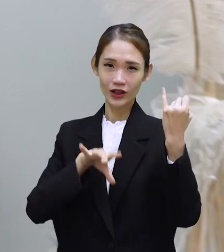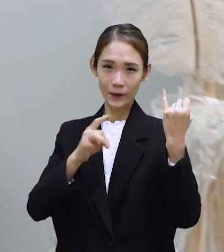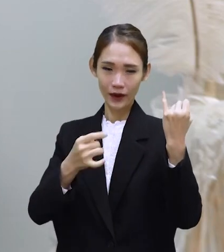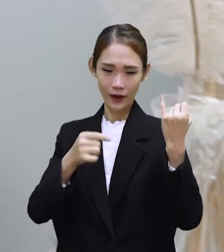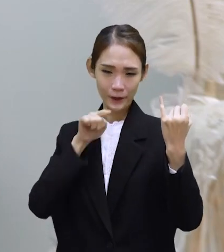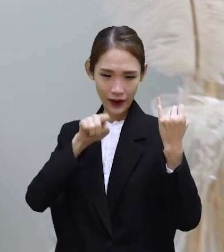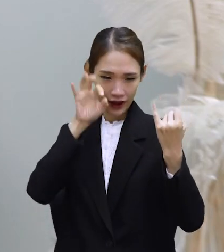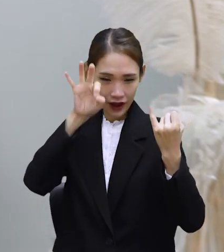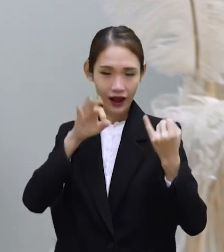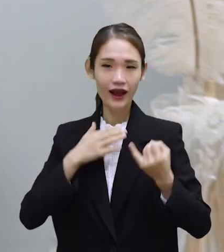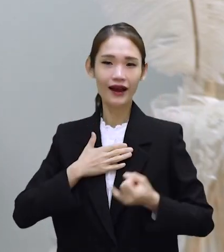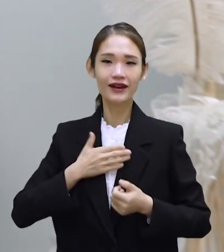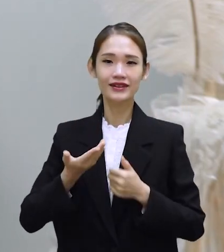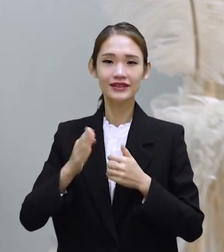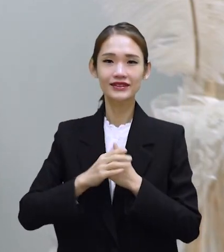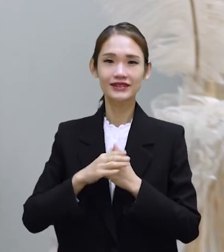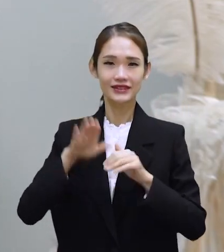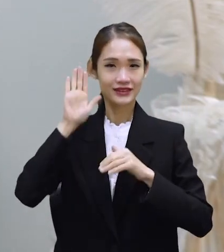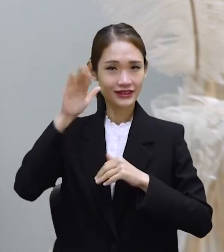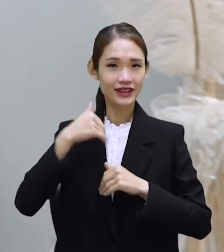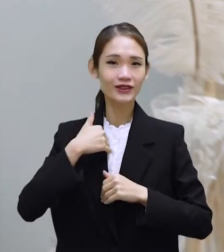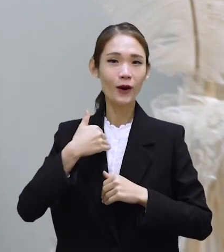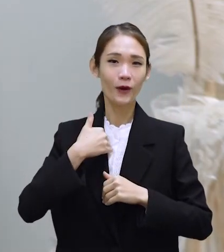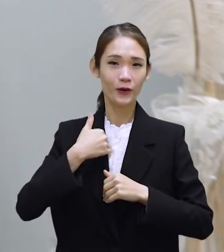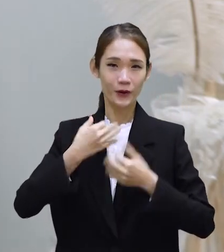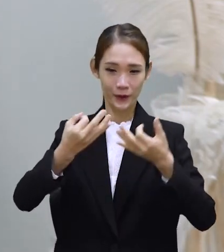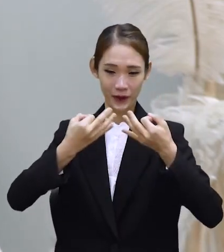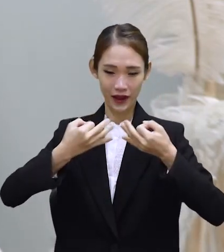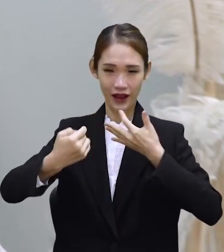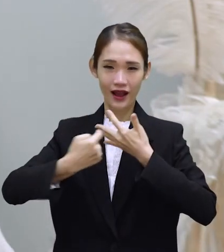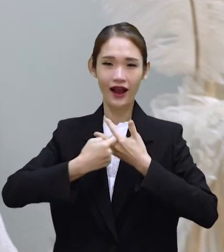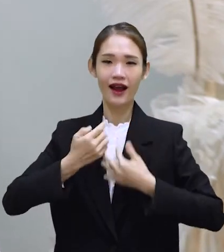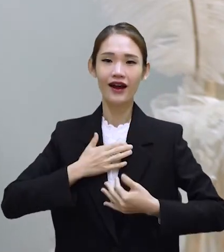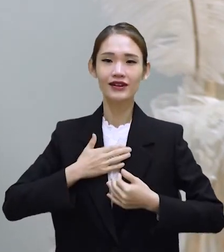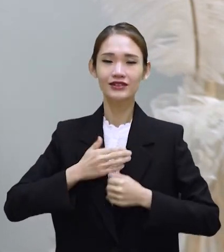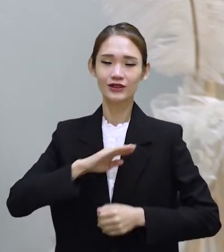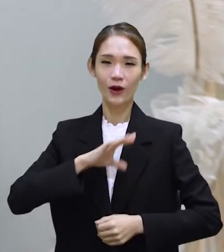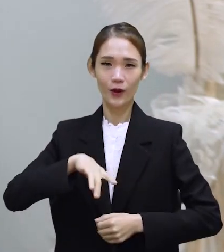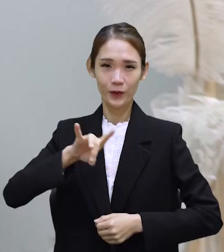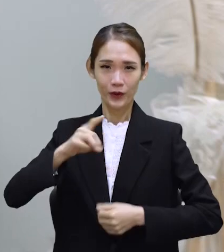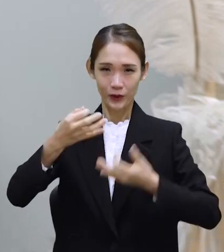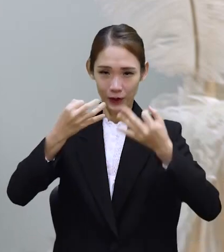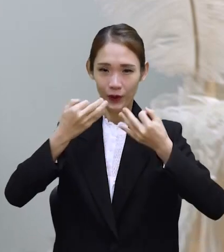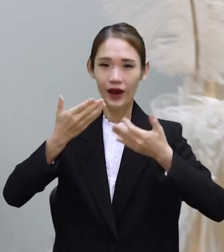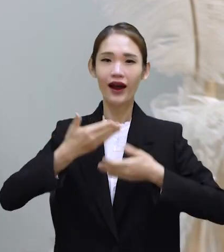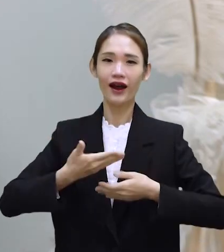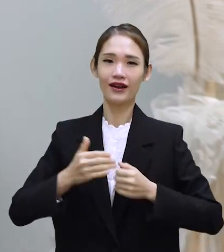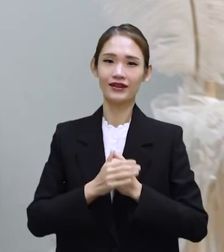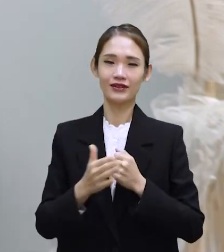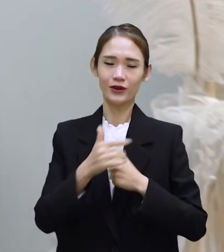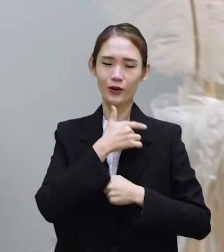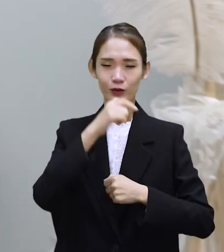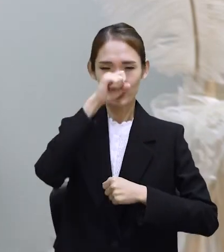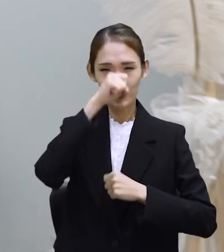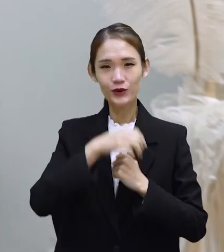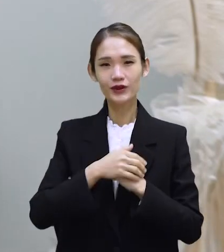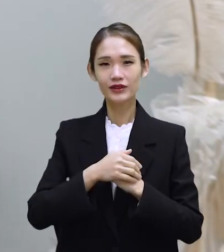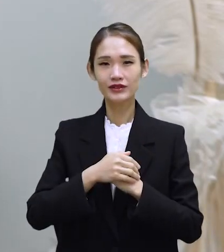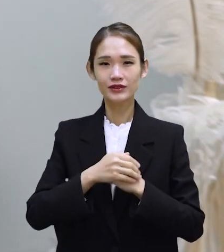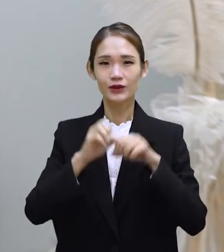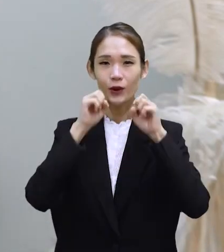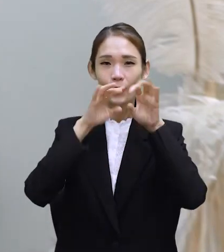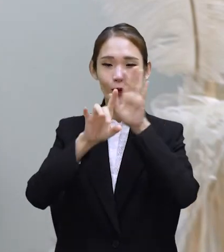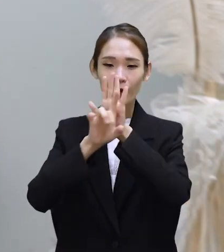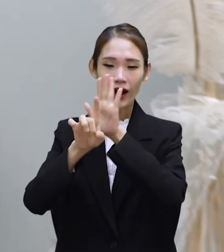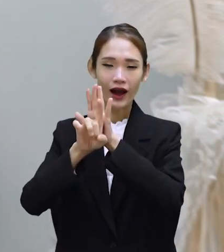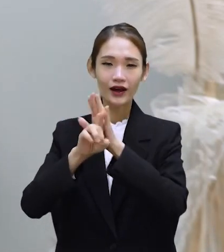줘 얘는 저한테 다 뭔가 라고 있어서 좋구 아 또 광고도